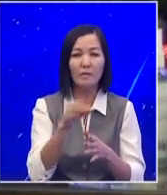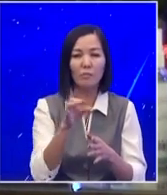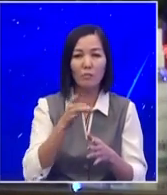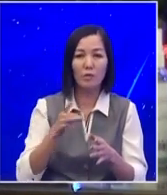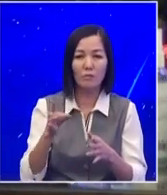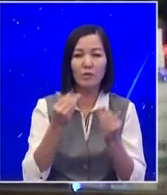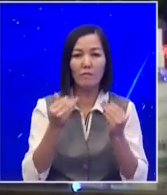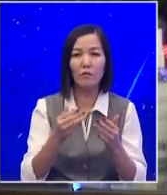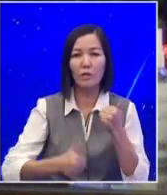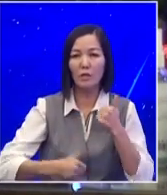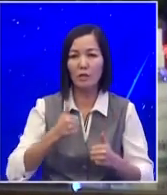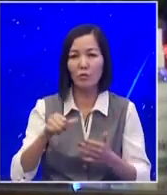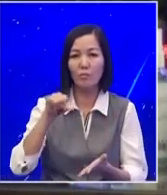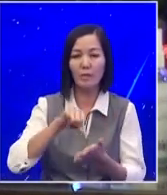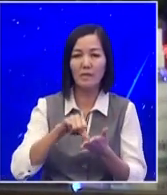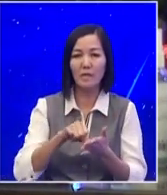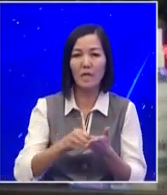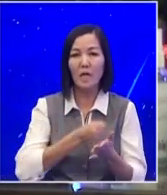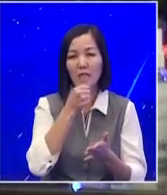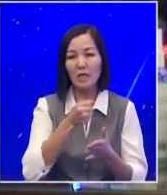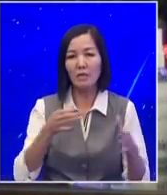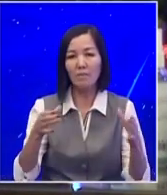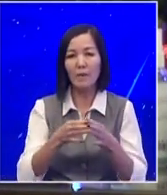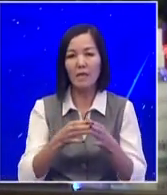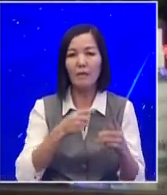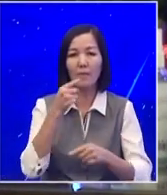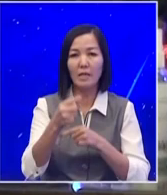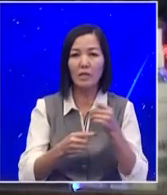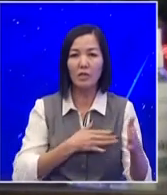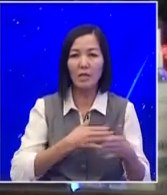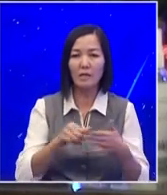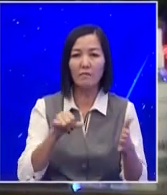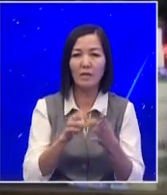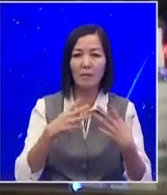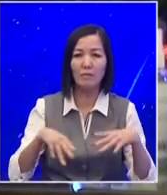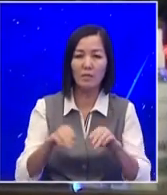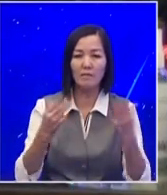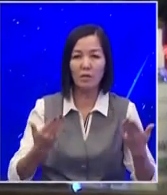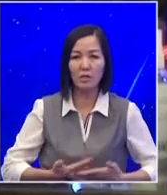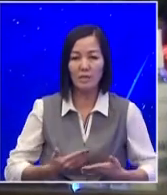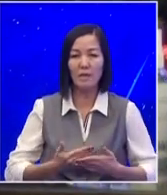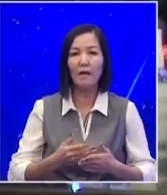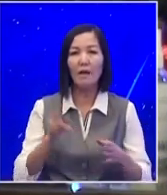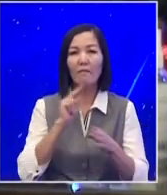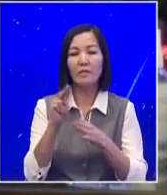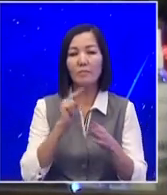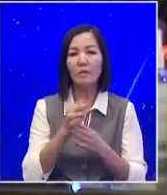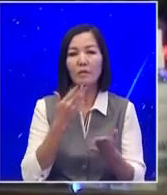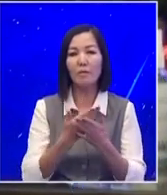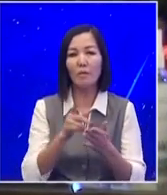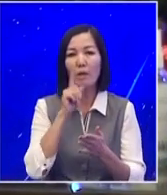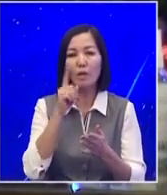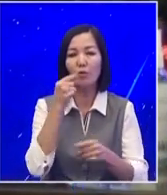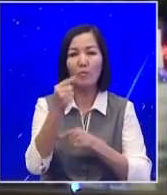сегодня, являясь достойными представителями старшего поколения, вы продолжаете активно участвовать в общественной жизни, воспитывая на своем примере